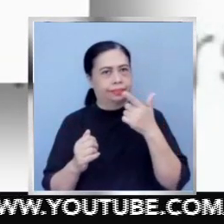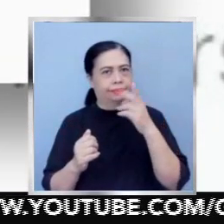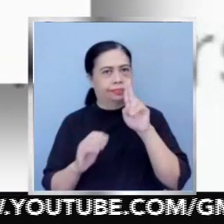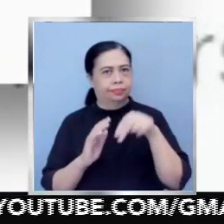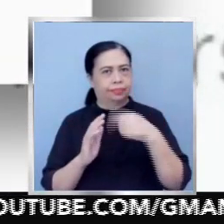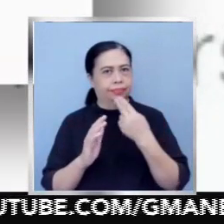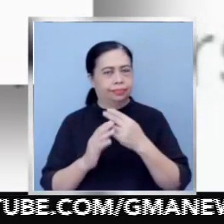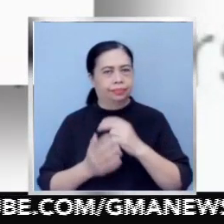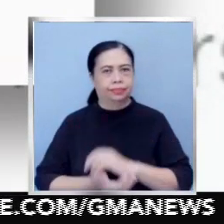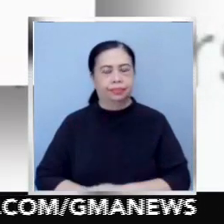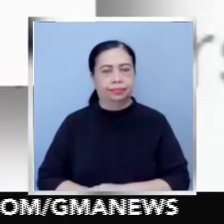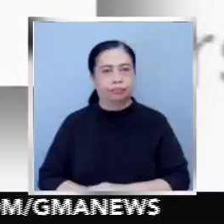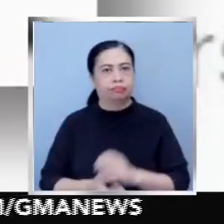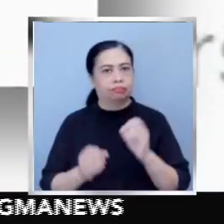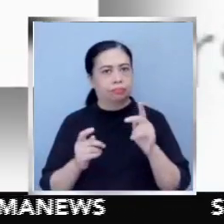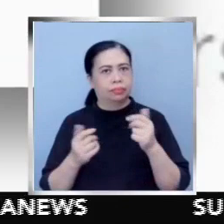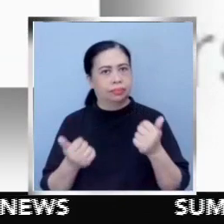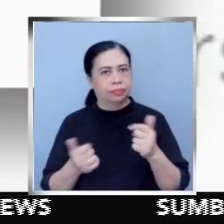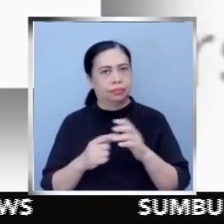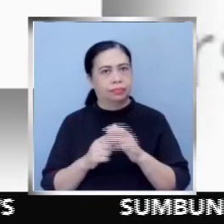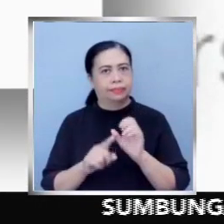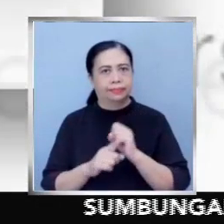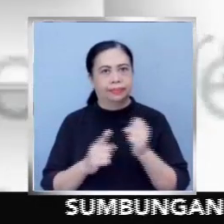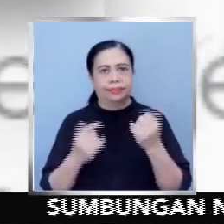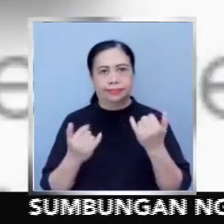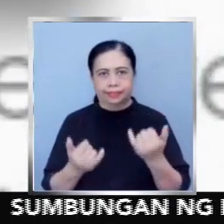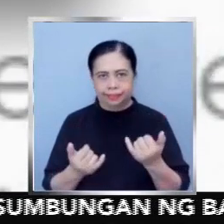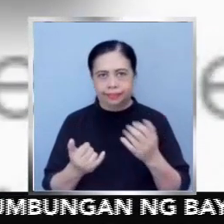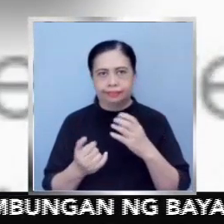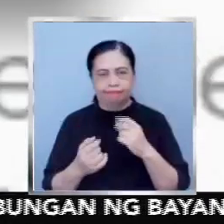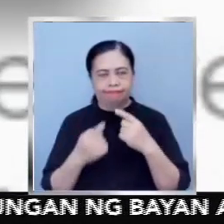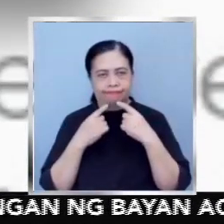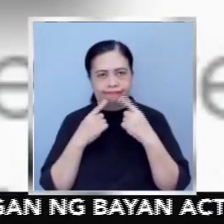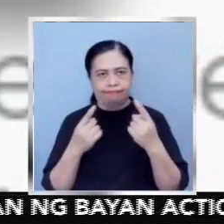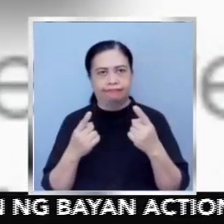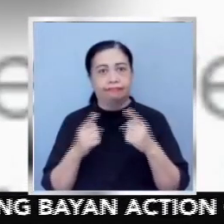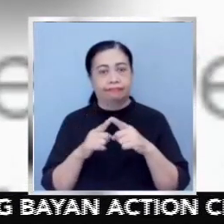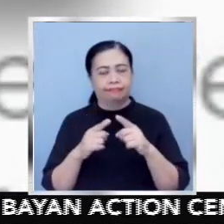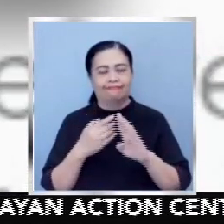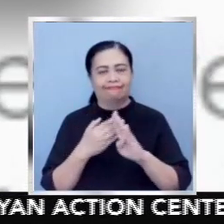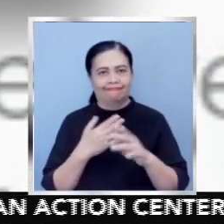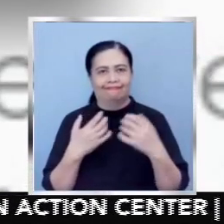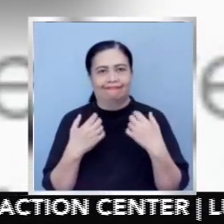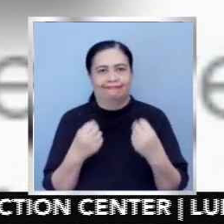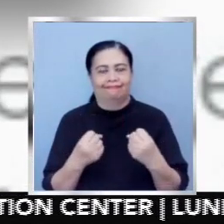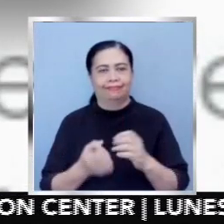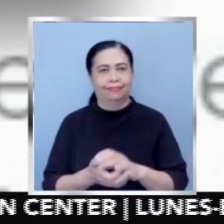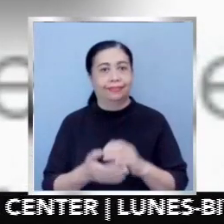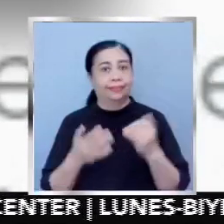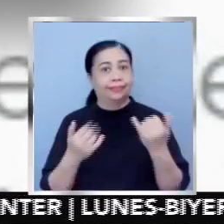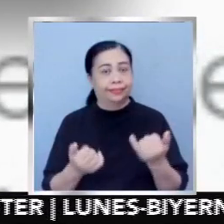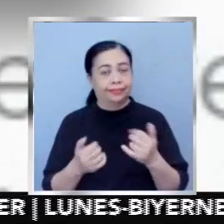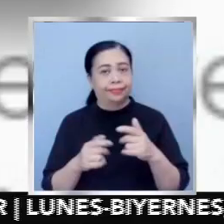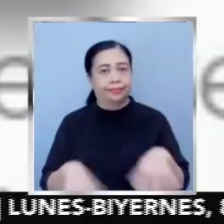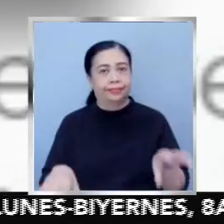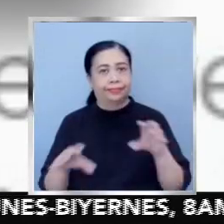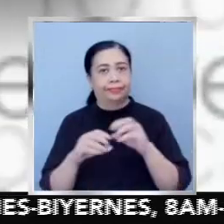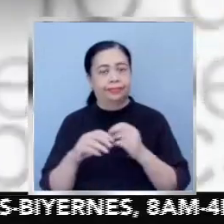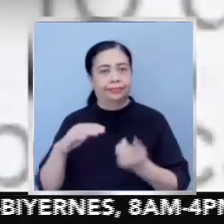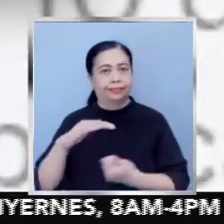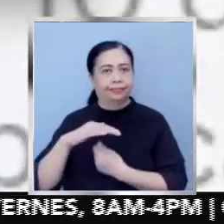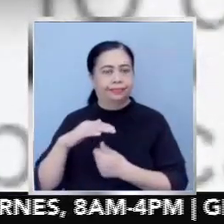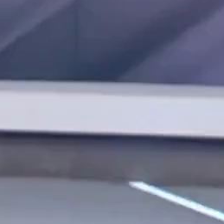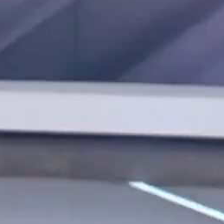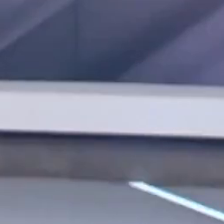oras. Maayos din daw ang kanyang kalagayan at idinikla na rin recovered. Ngayong araw ang pagtatapos ng kanyang isolation